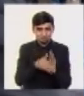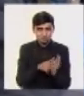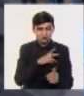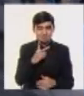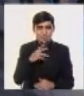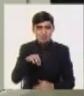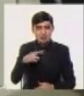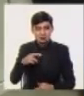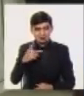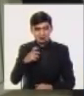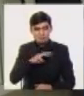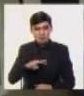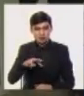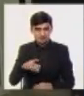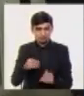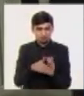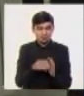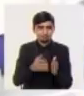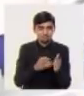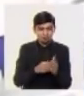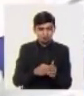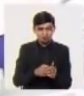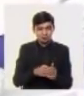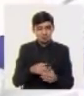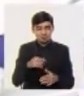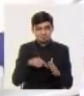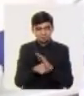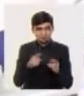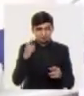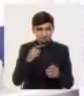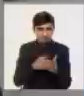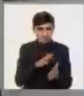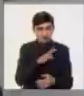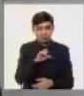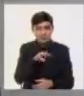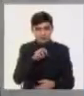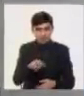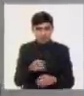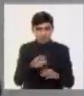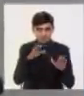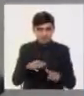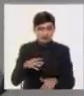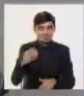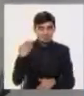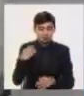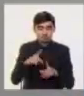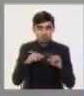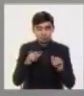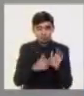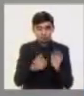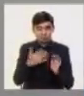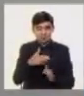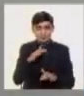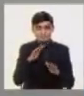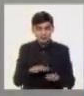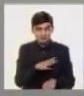300 миллионов тенге. Решена проблема нехватки учебного заведения в микрорайоне Самал, где раньше в школу на 850 мест